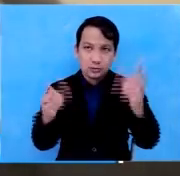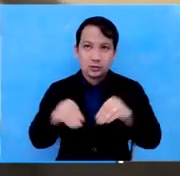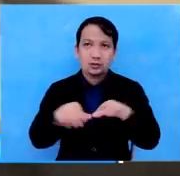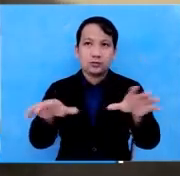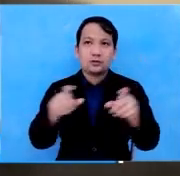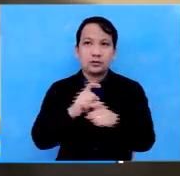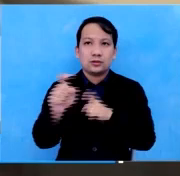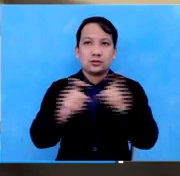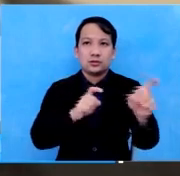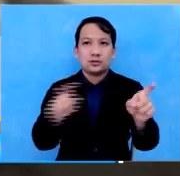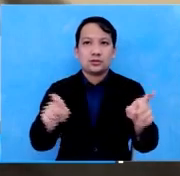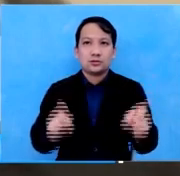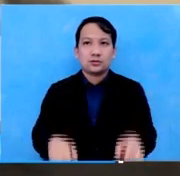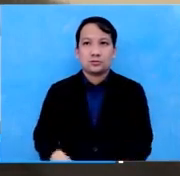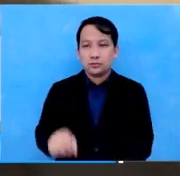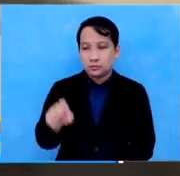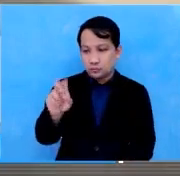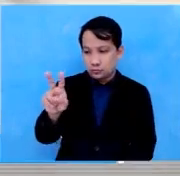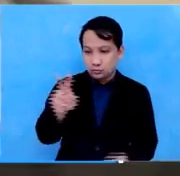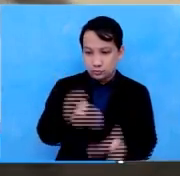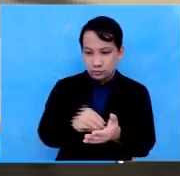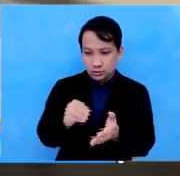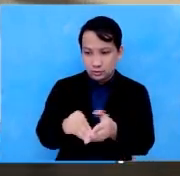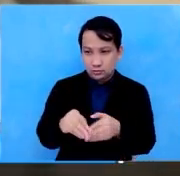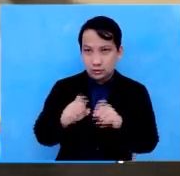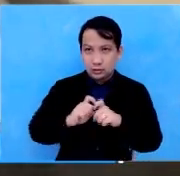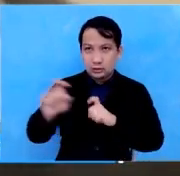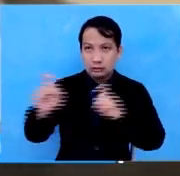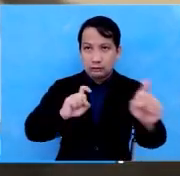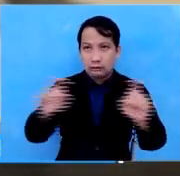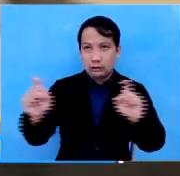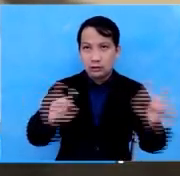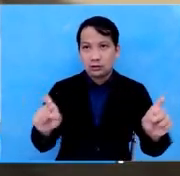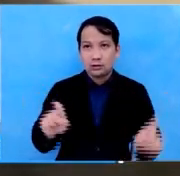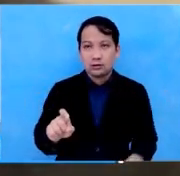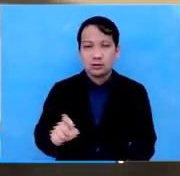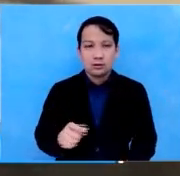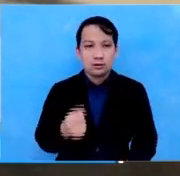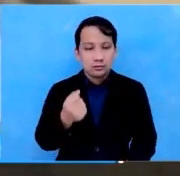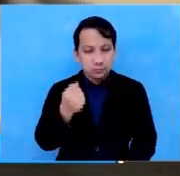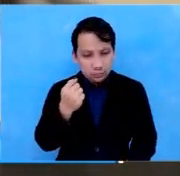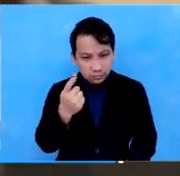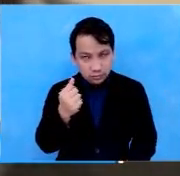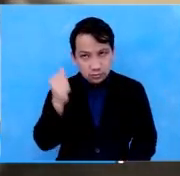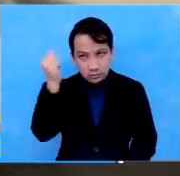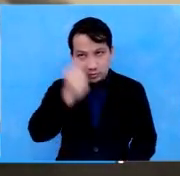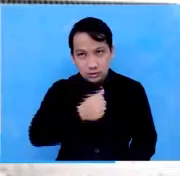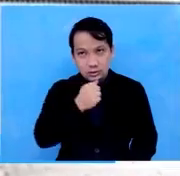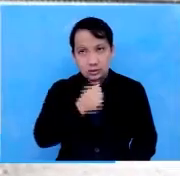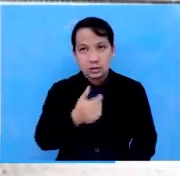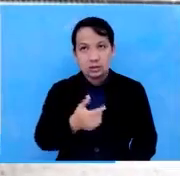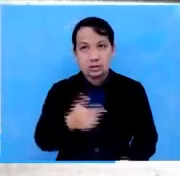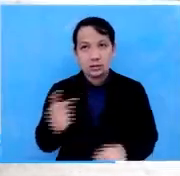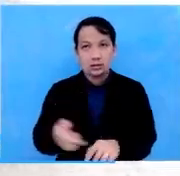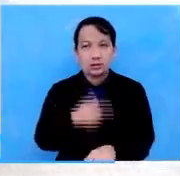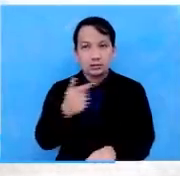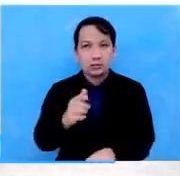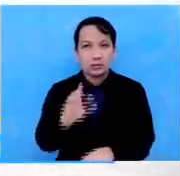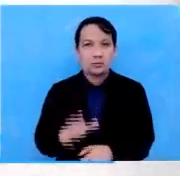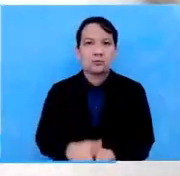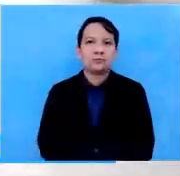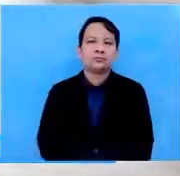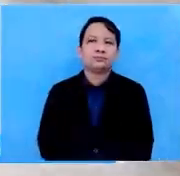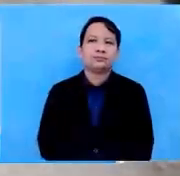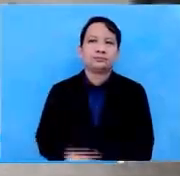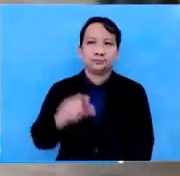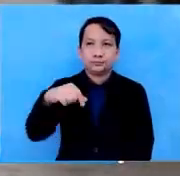yung 2 milyon na yan, pwede natin i-text. Umihingi kami ng pangunawa at dispensa na medyo natatagalan. Sa Quezon